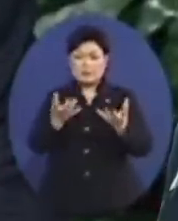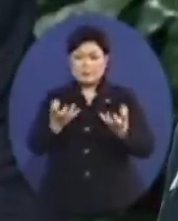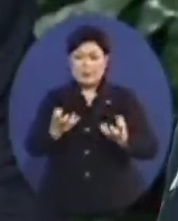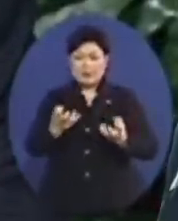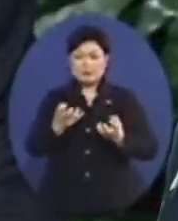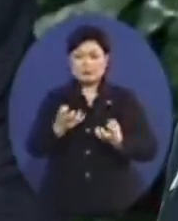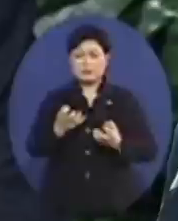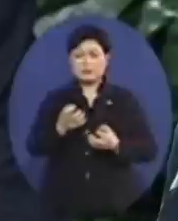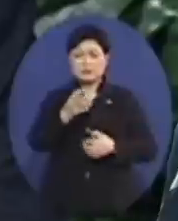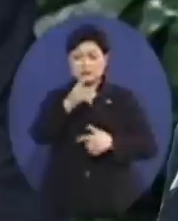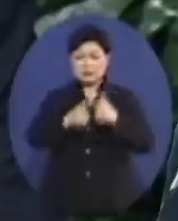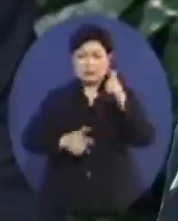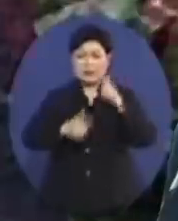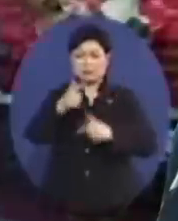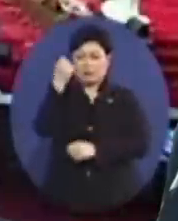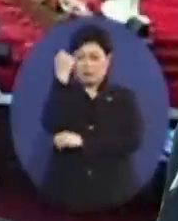했습니다.